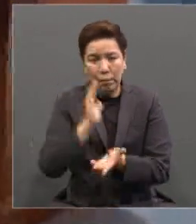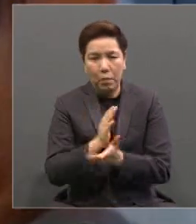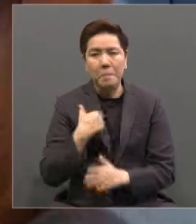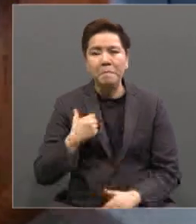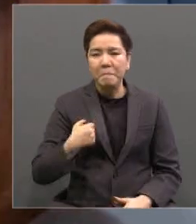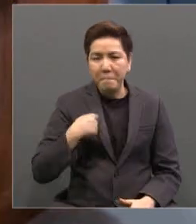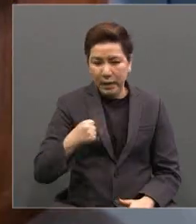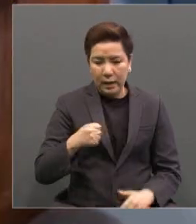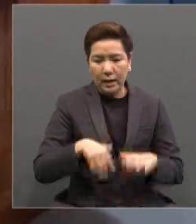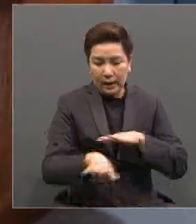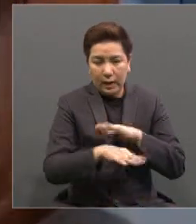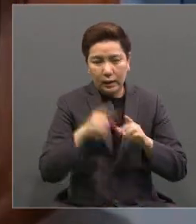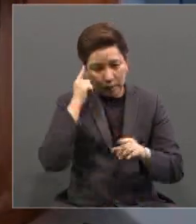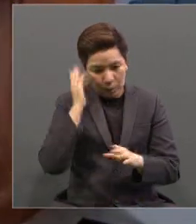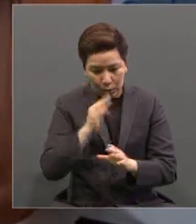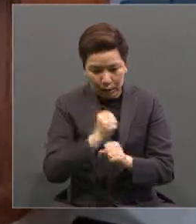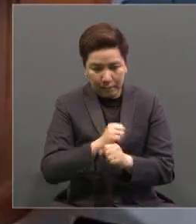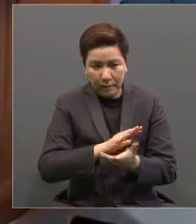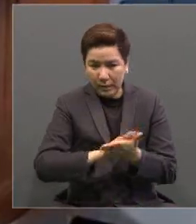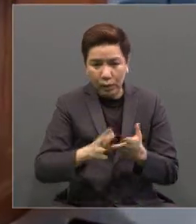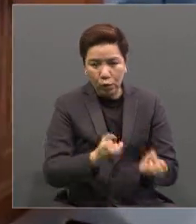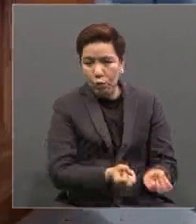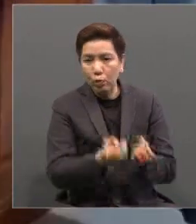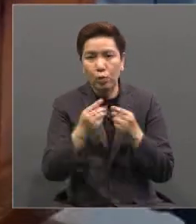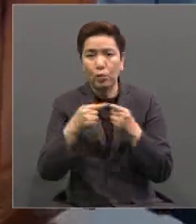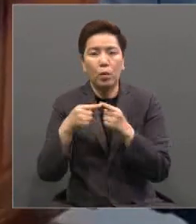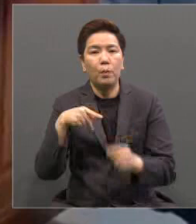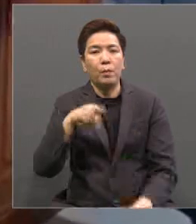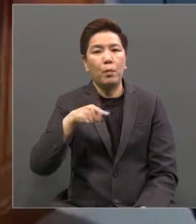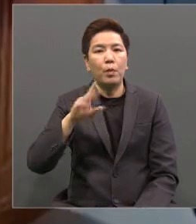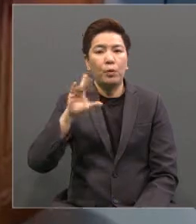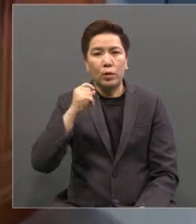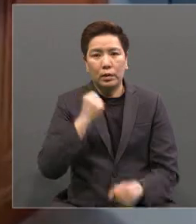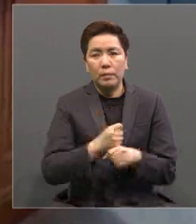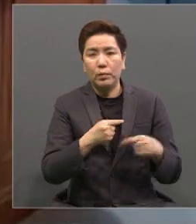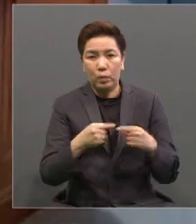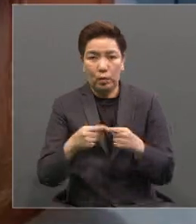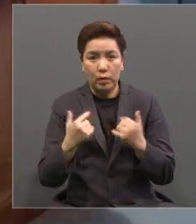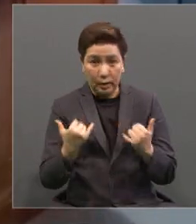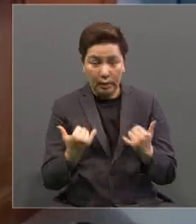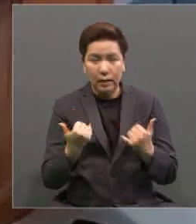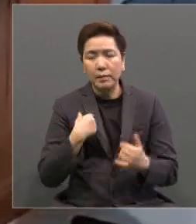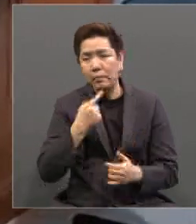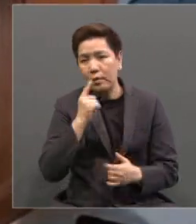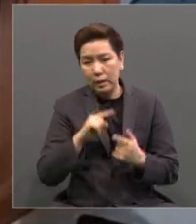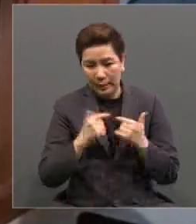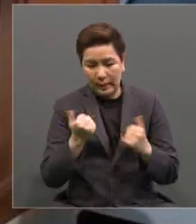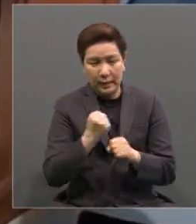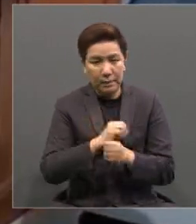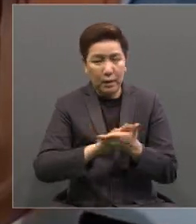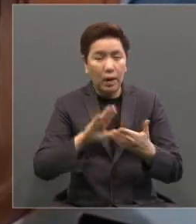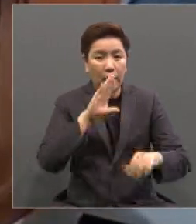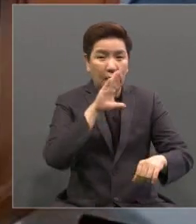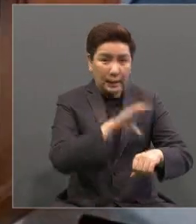ในพยานหลักฐานและจะเร่งดำเนินการรวบรวมส่งสำนวนต่อให้ทางป.ป.ชพิจารณาต่อไปครับหรือในงานด้วยนะครับว่าหลังจากการ